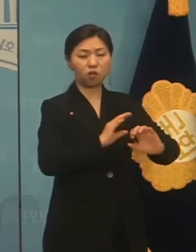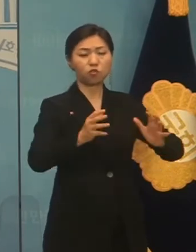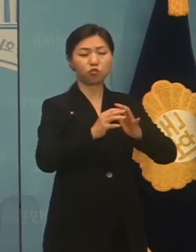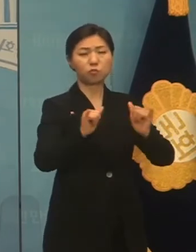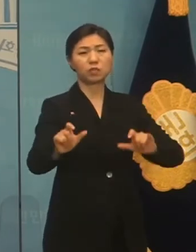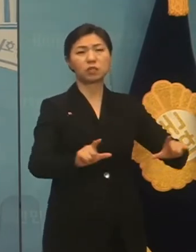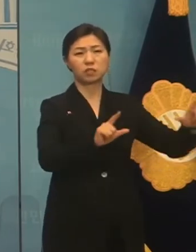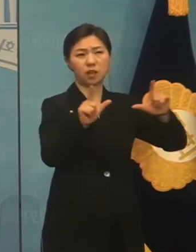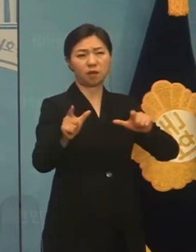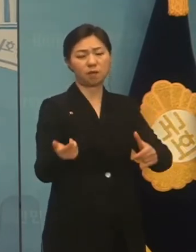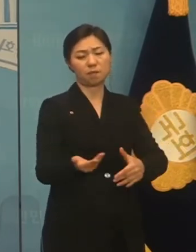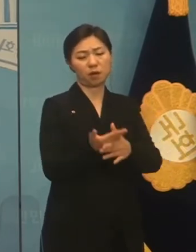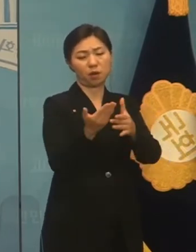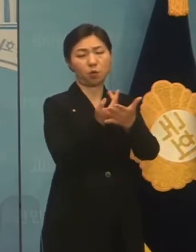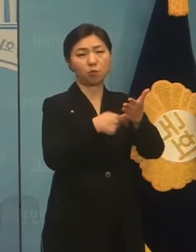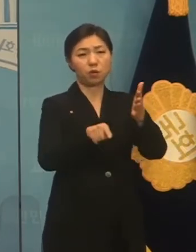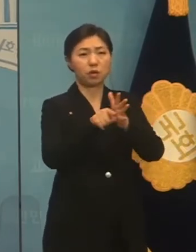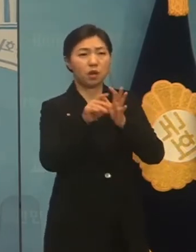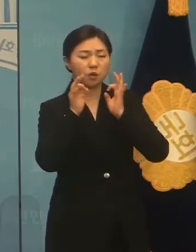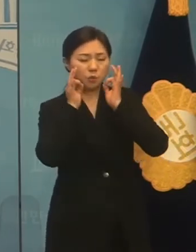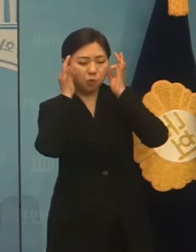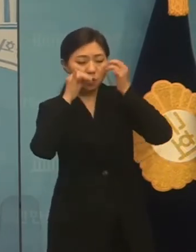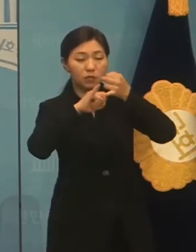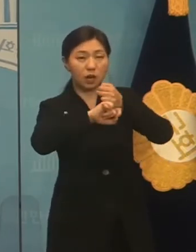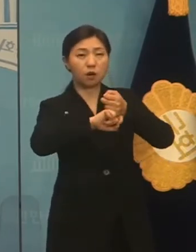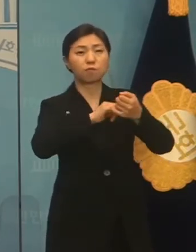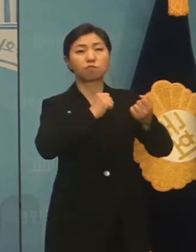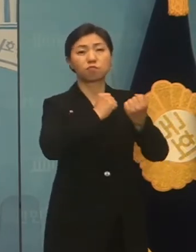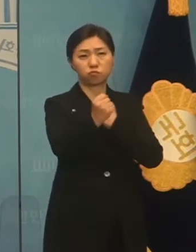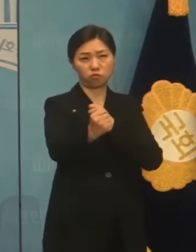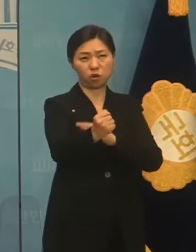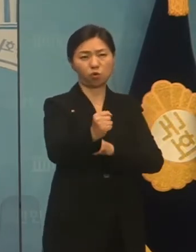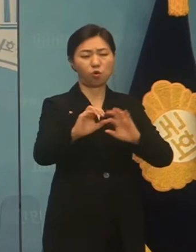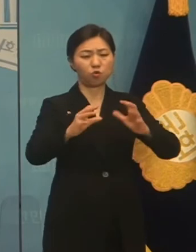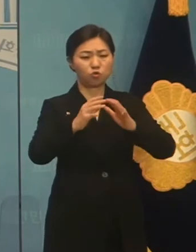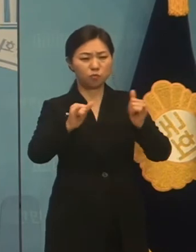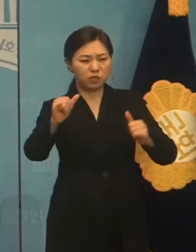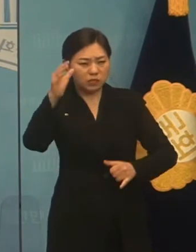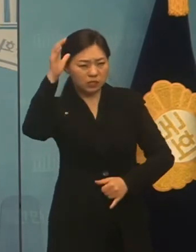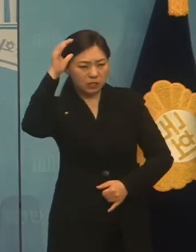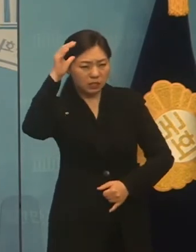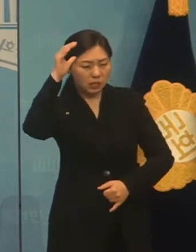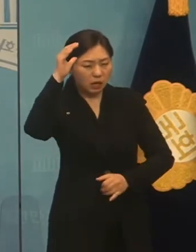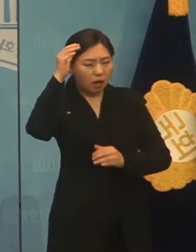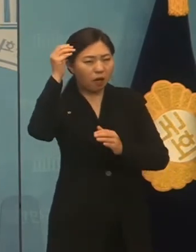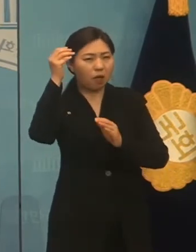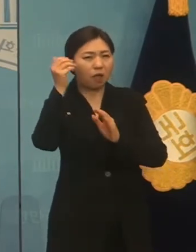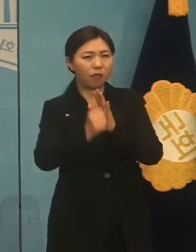높이겠다고 외쳐왔지만 국민의 기대에 부응하지 못했습니다.